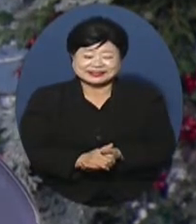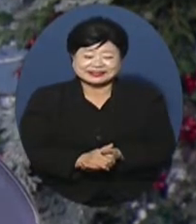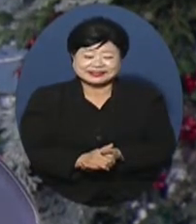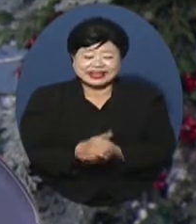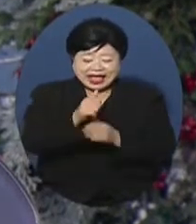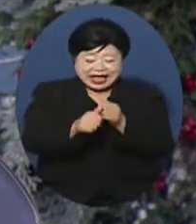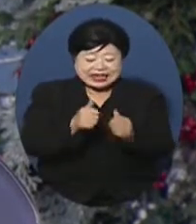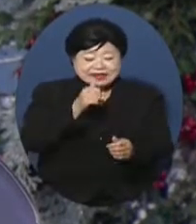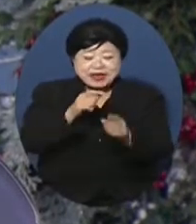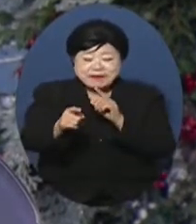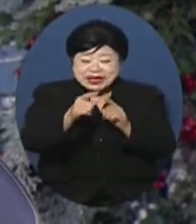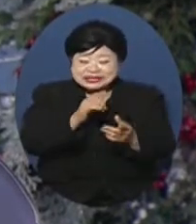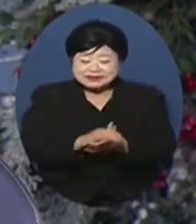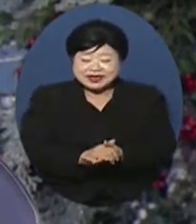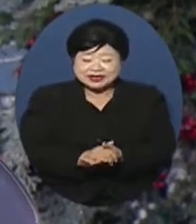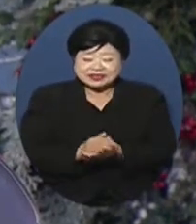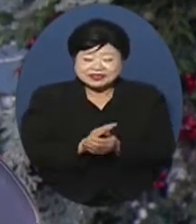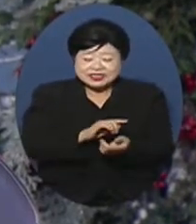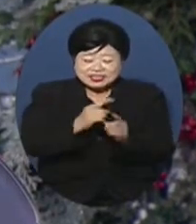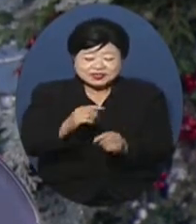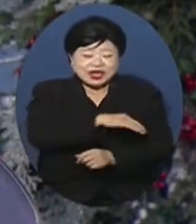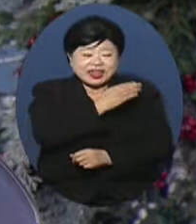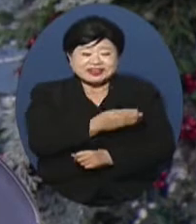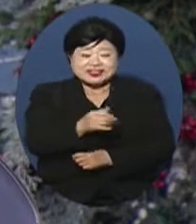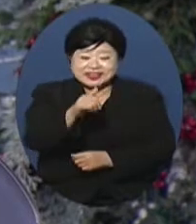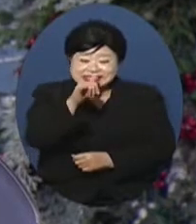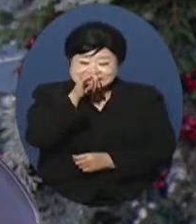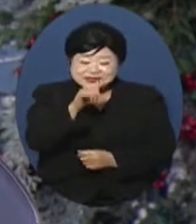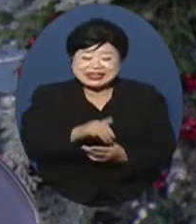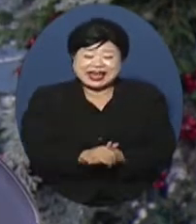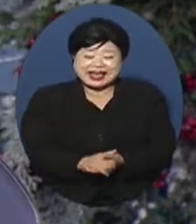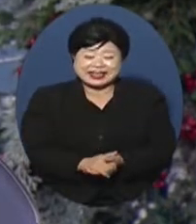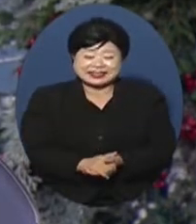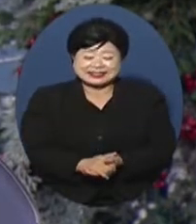하나님의 말씀에는 치료의 능력이 있습니다